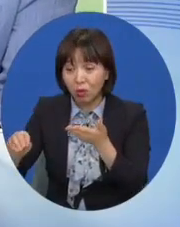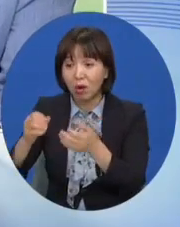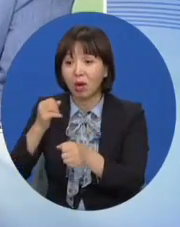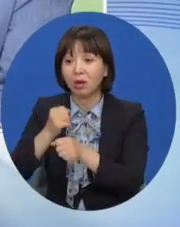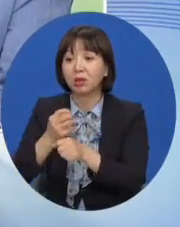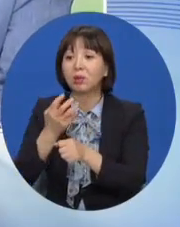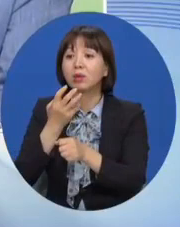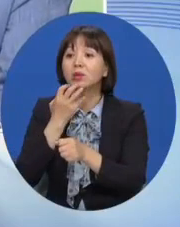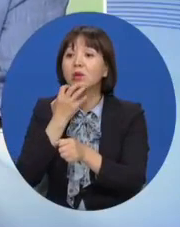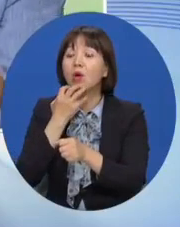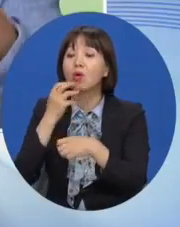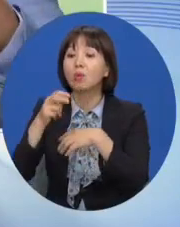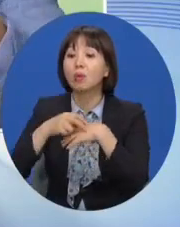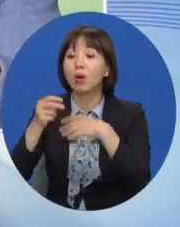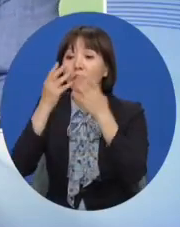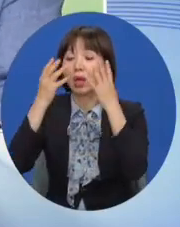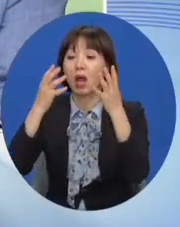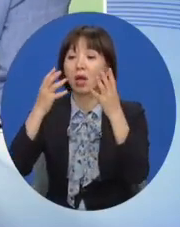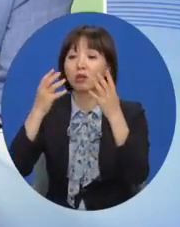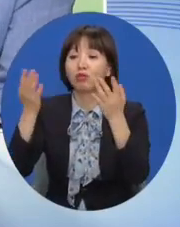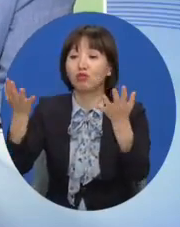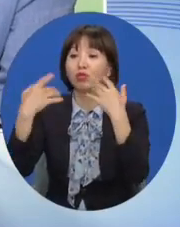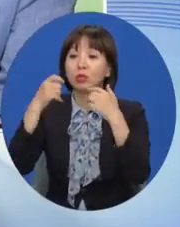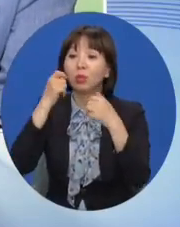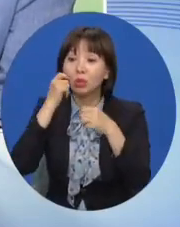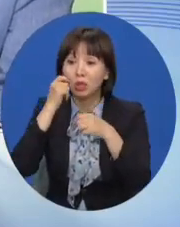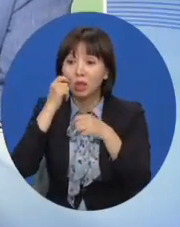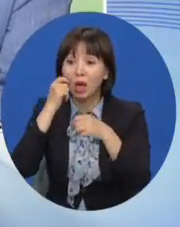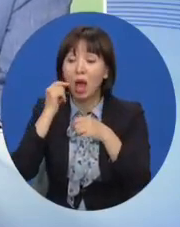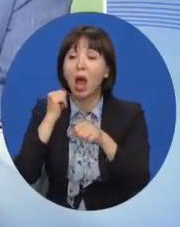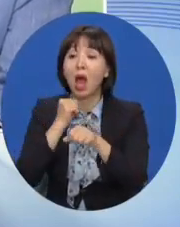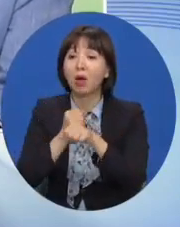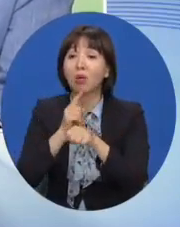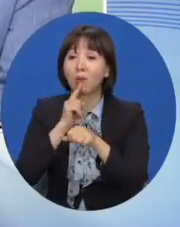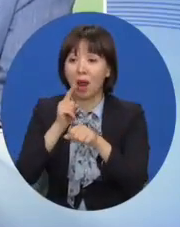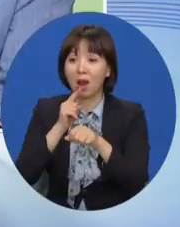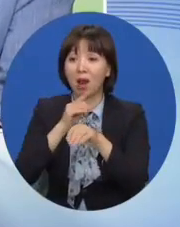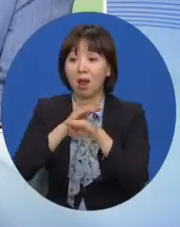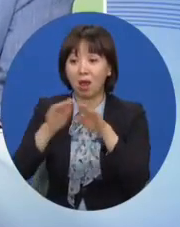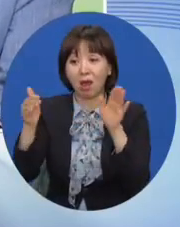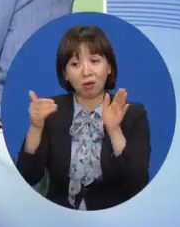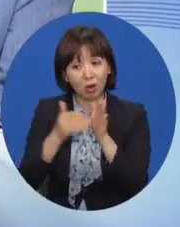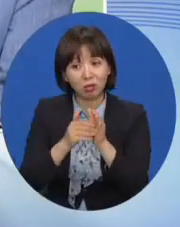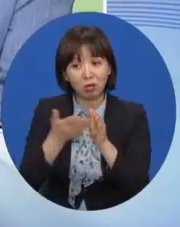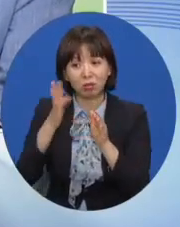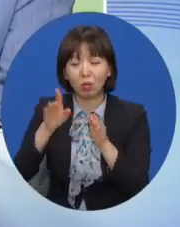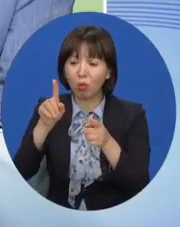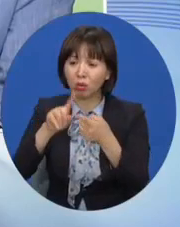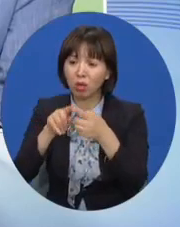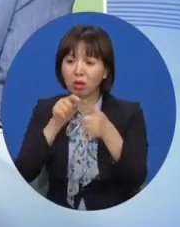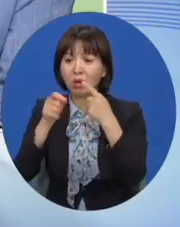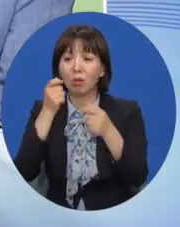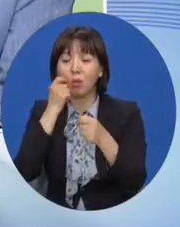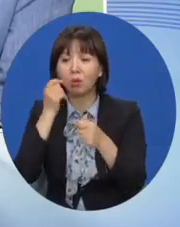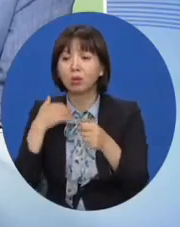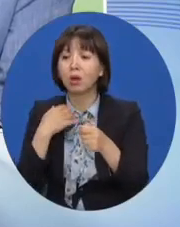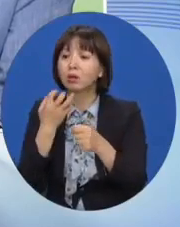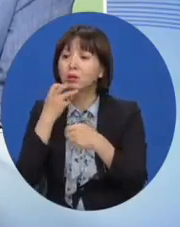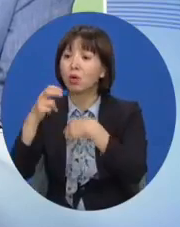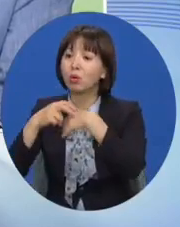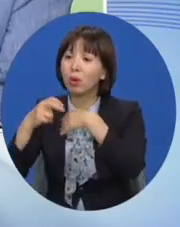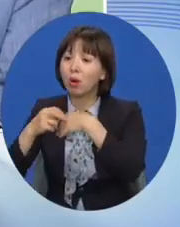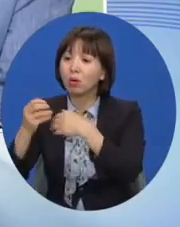유치를 못하겠다라고 유치를 못했다라고 해명하셨어요. 그 납득이 안 가더군요. 제가 서울대병원 자료를